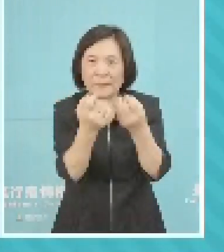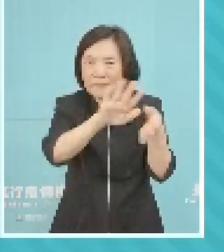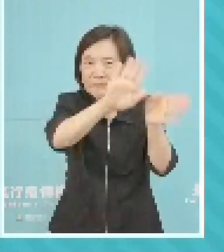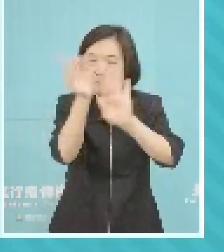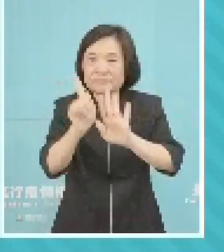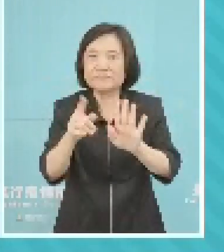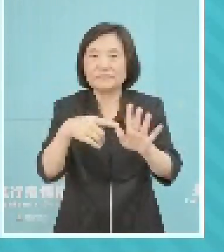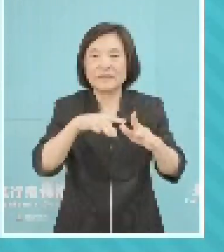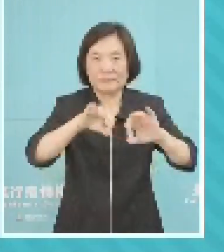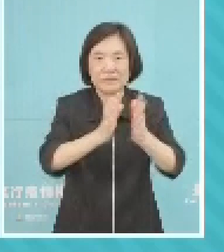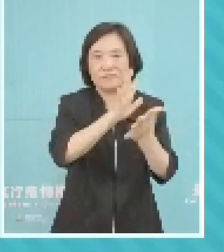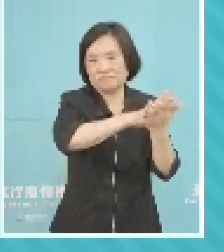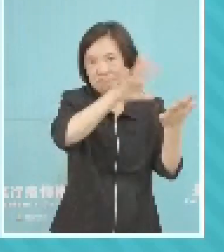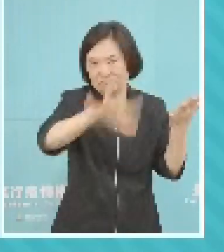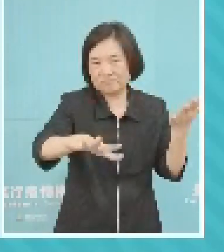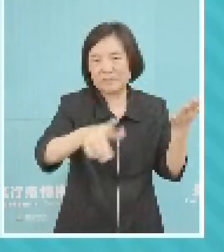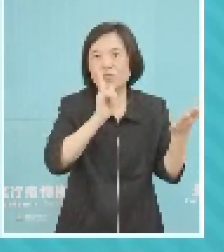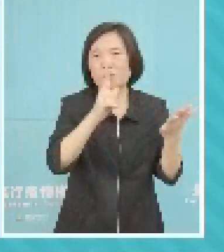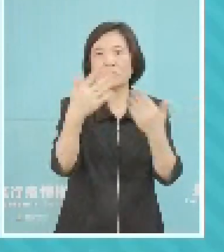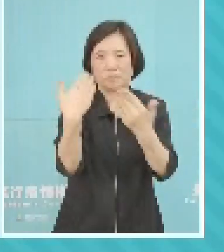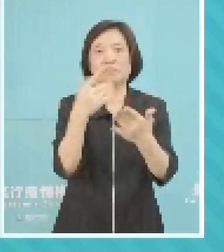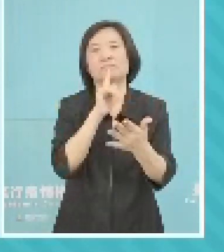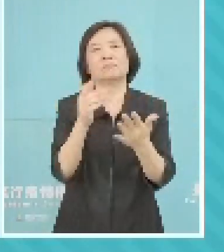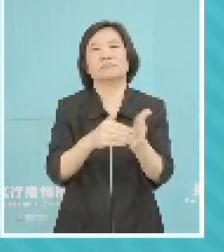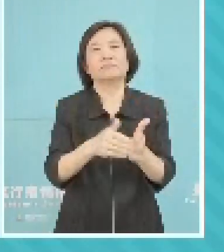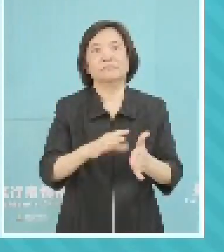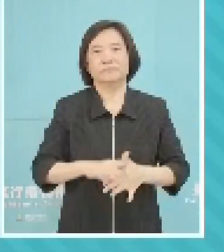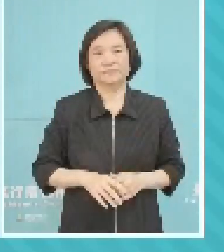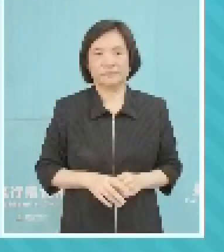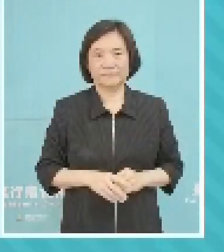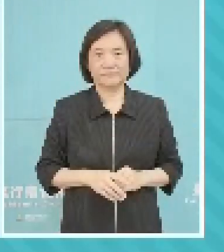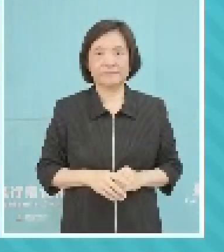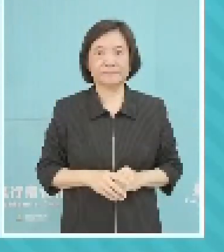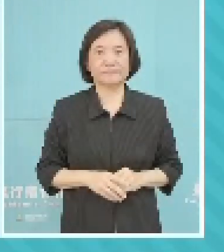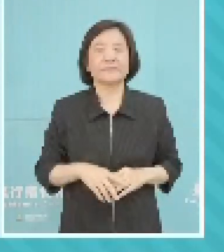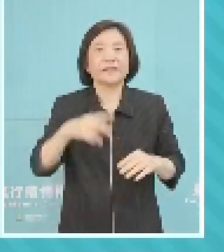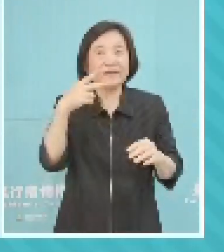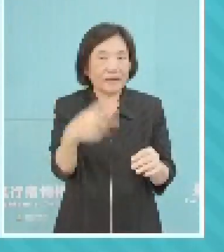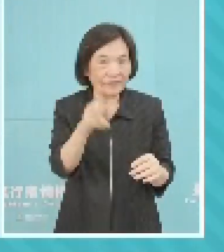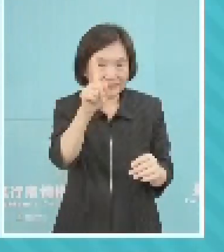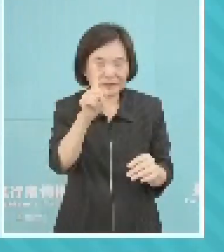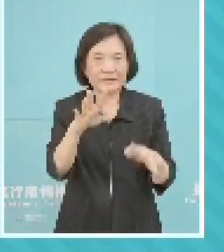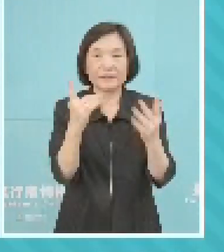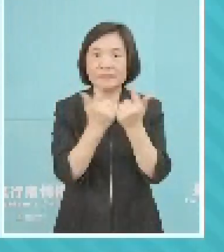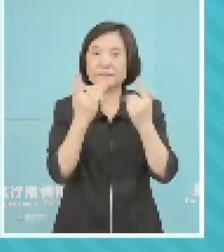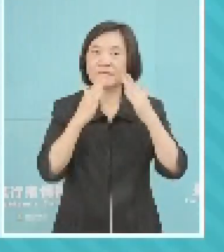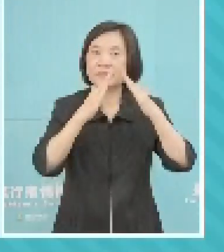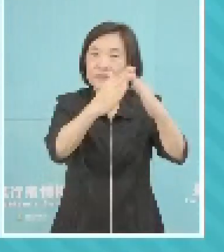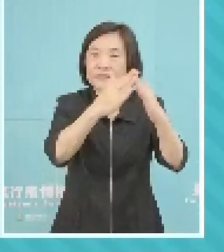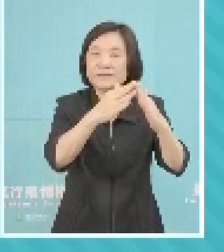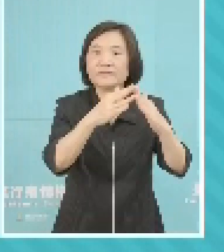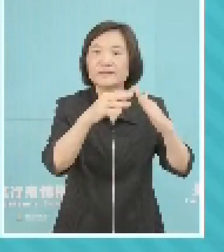的事情告诉市民朋友。还有一点是这样的，我也觉得台北还是因为